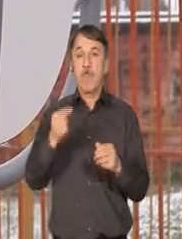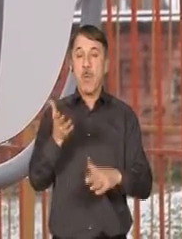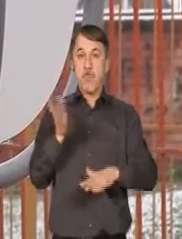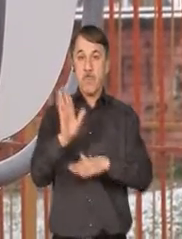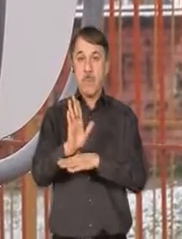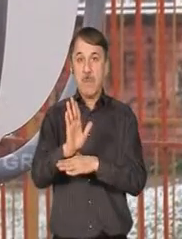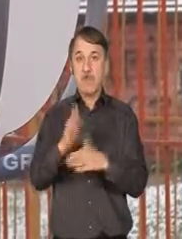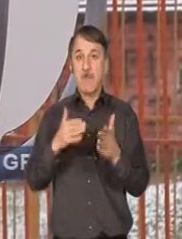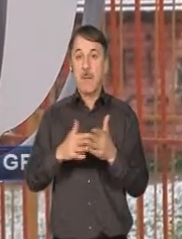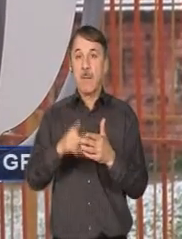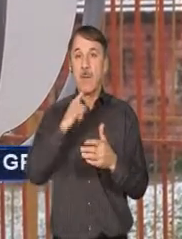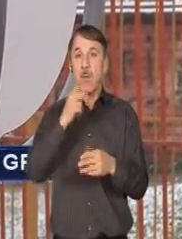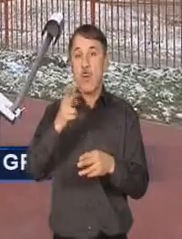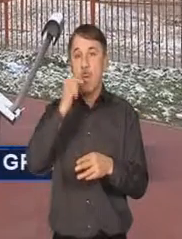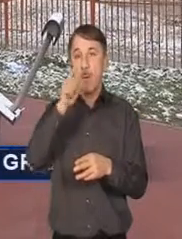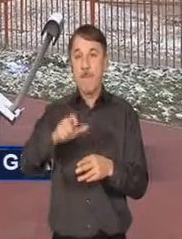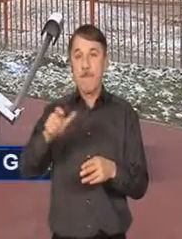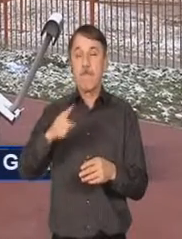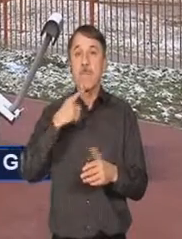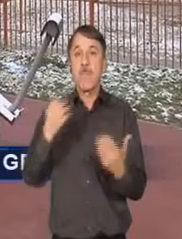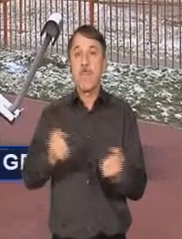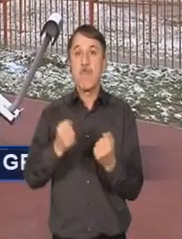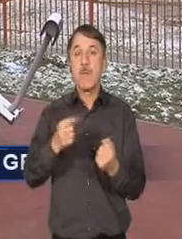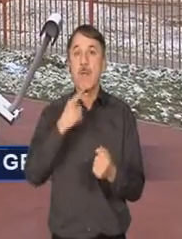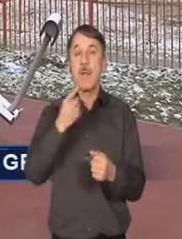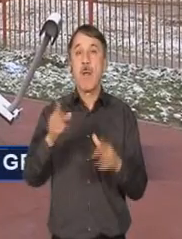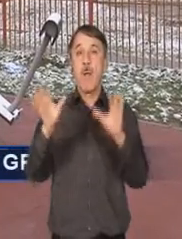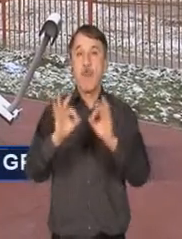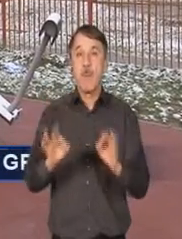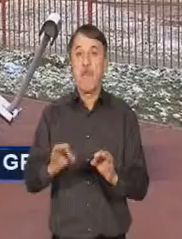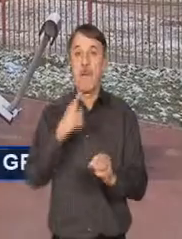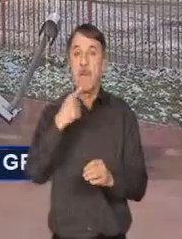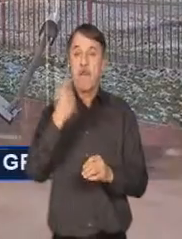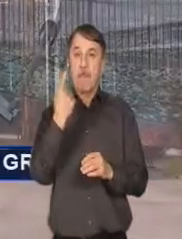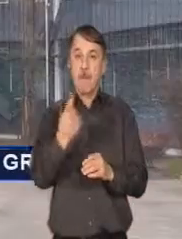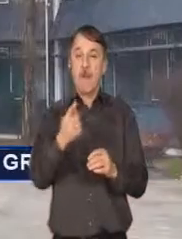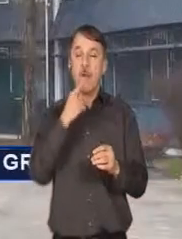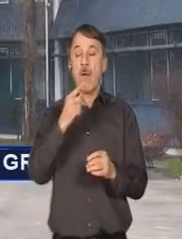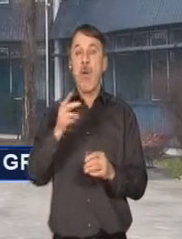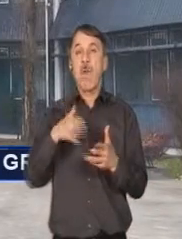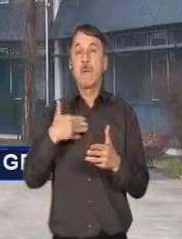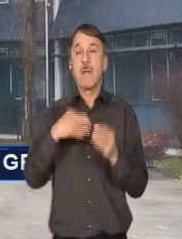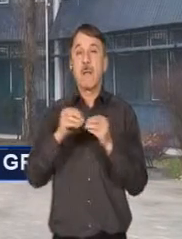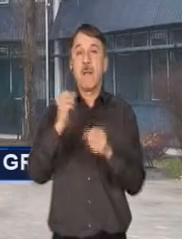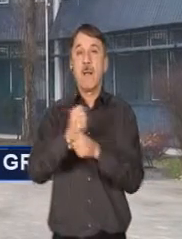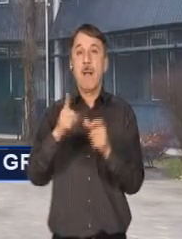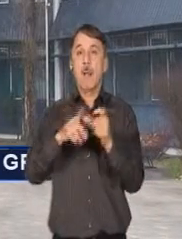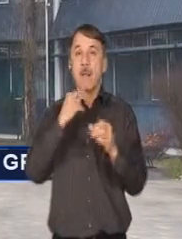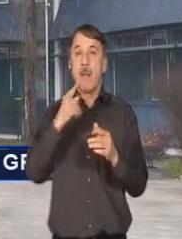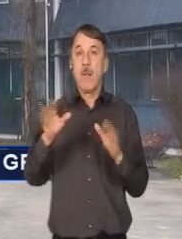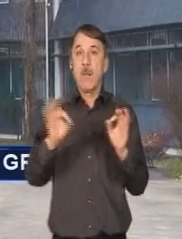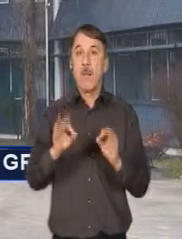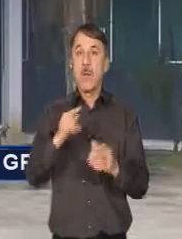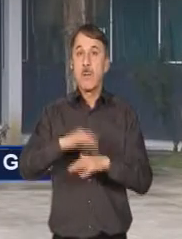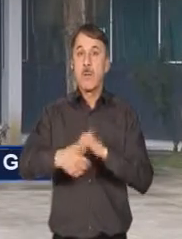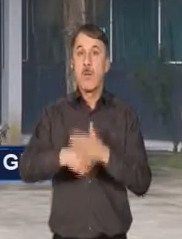Već je postavljena teretana na zelenoj površini Bulevara Evrope, kao i u dvorištu osnovne škole Prva Vojvođanska brigada. Direktor ove škole izrazio